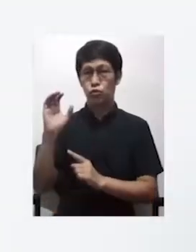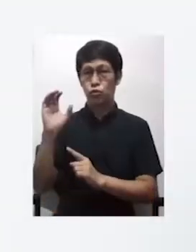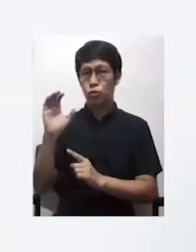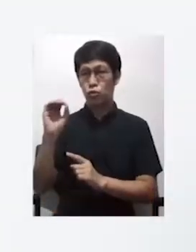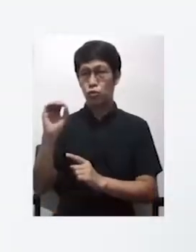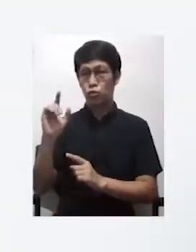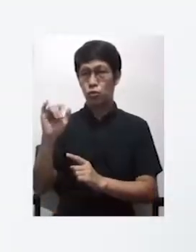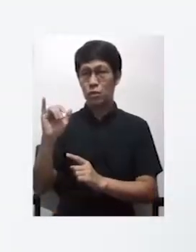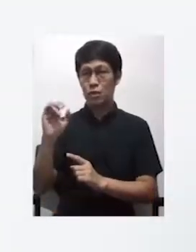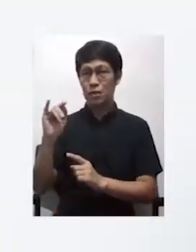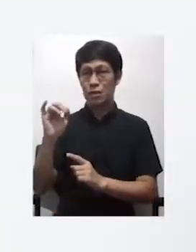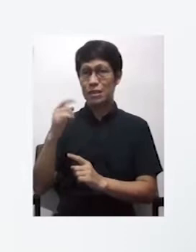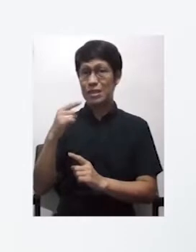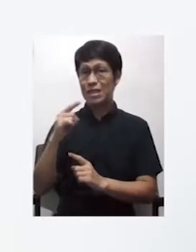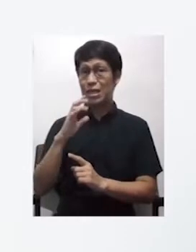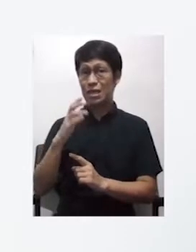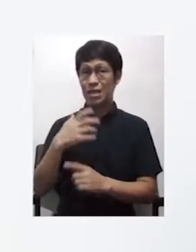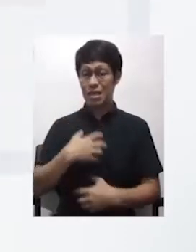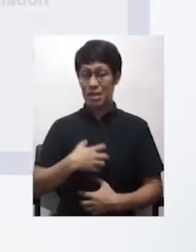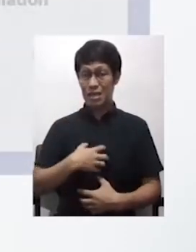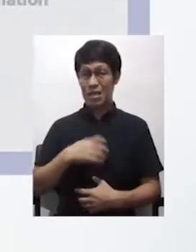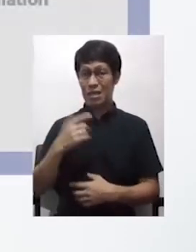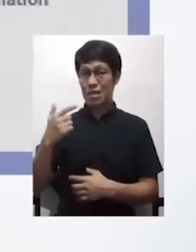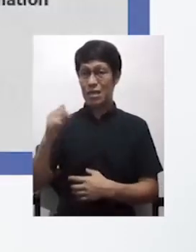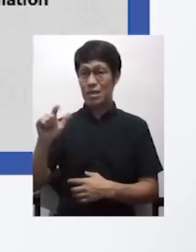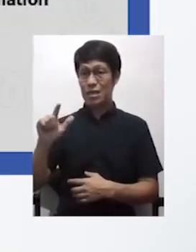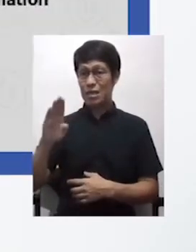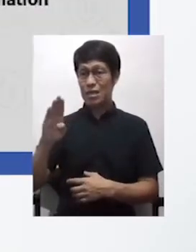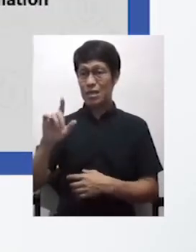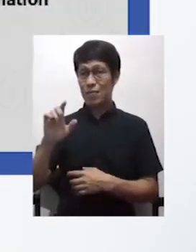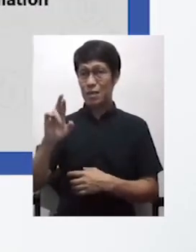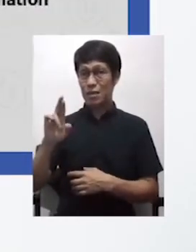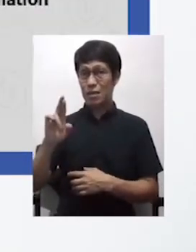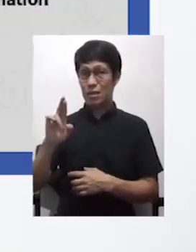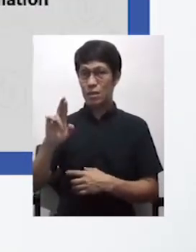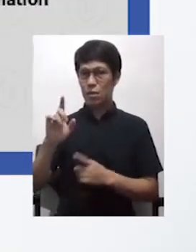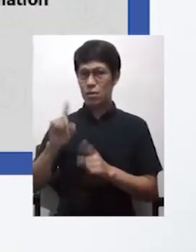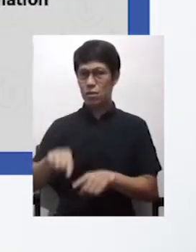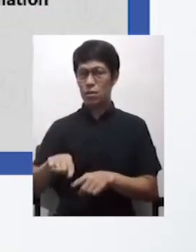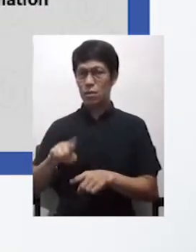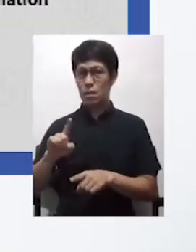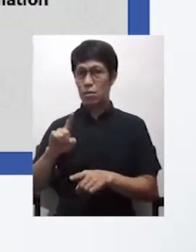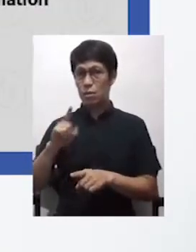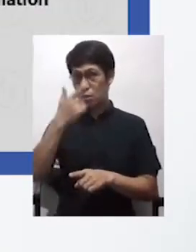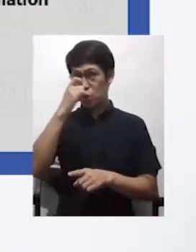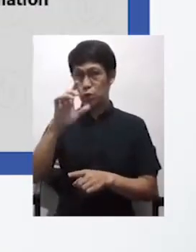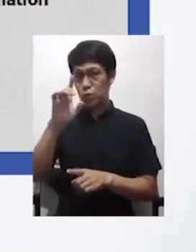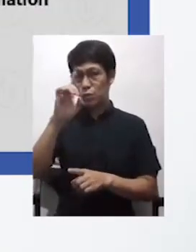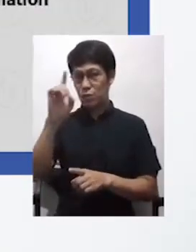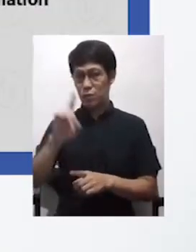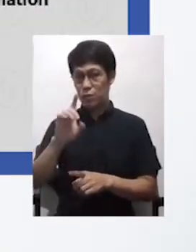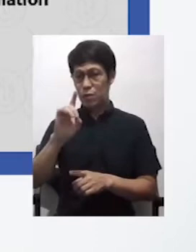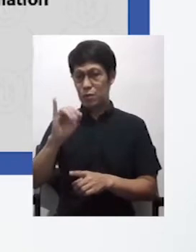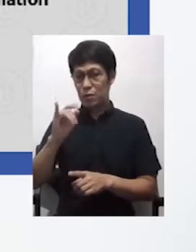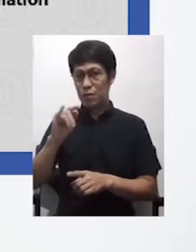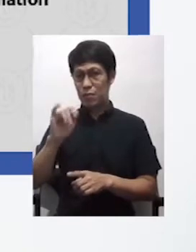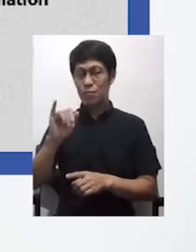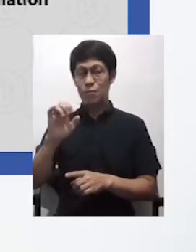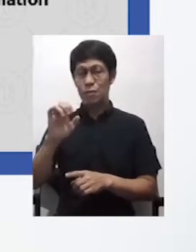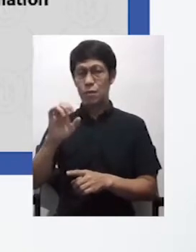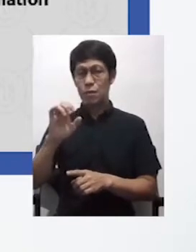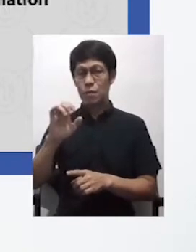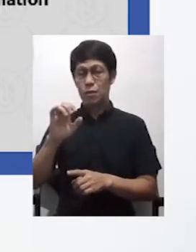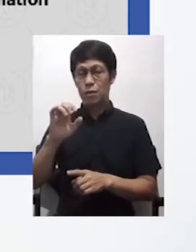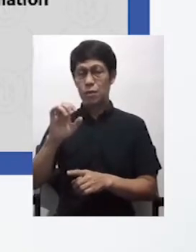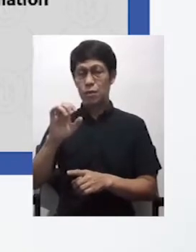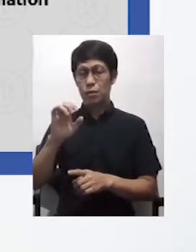Ang cholecystitis ay ang pamamaga ng gallbladder. Ito nangyayari kapag ang digestive juice na tinatawag